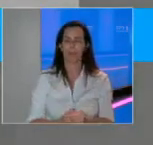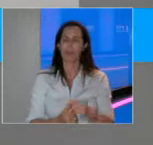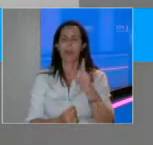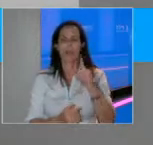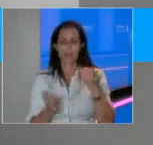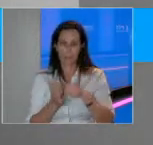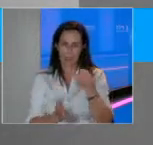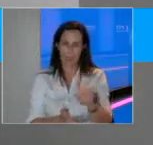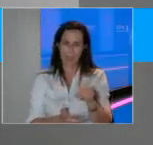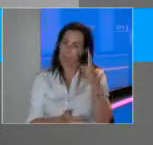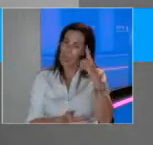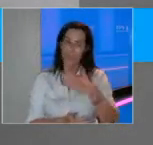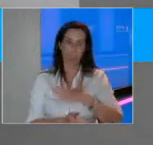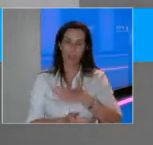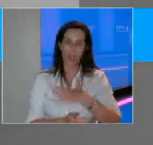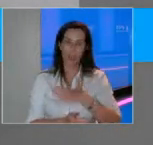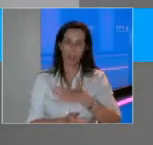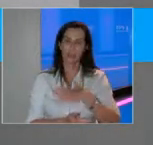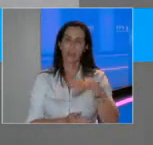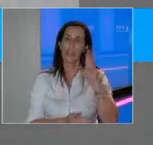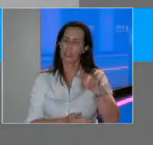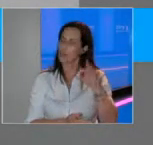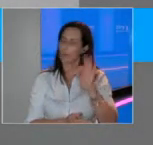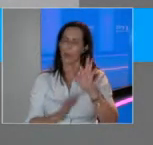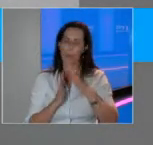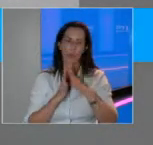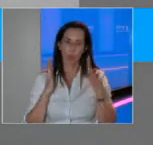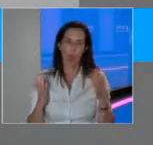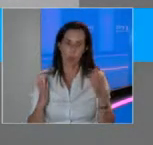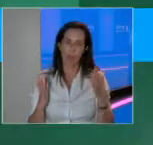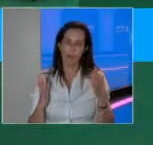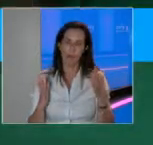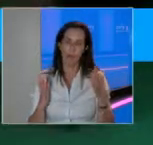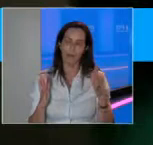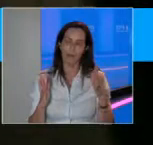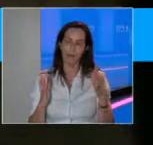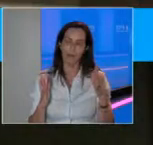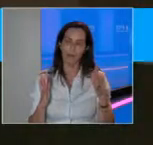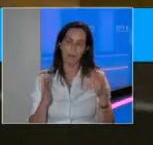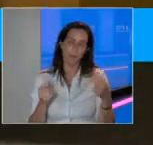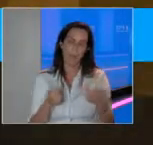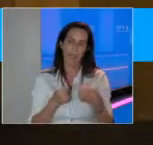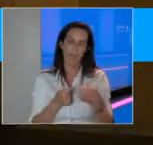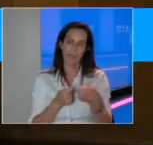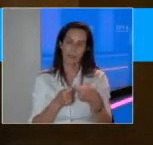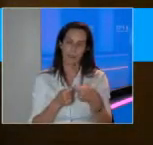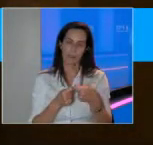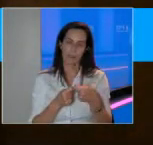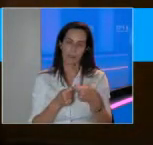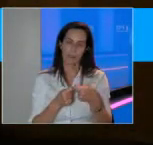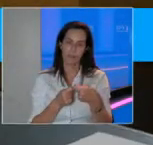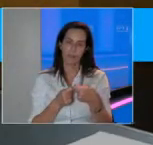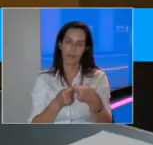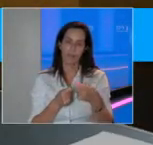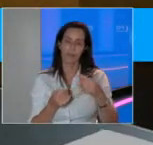ואז כתוצאה מזה, לדעתי, נגרם עיוות מאוד גדול מבחינת הכוונה